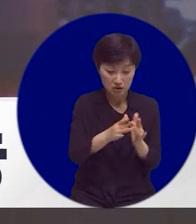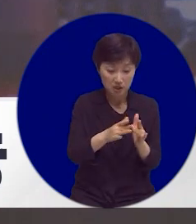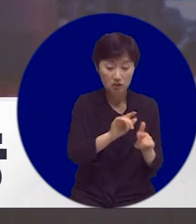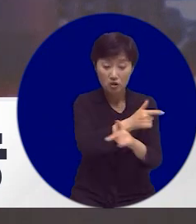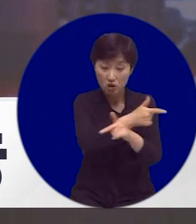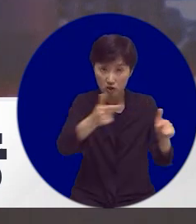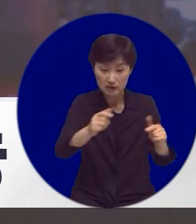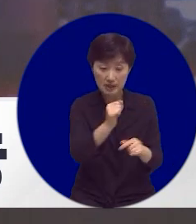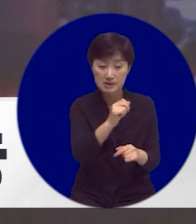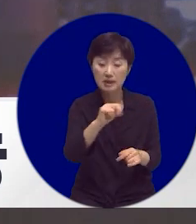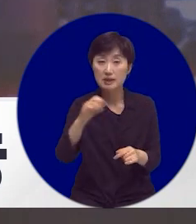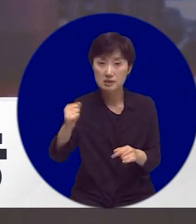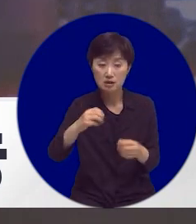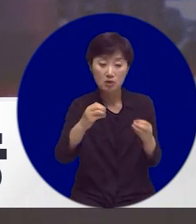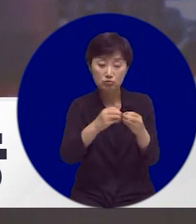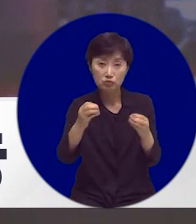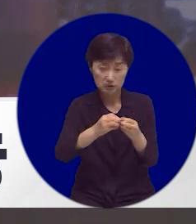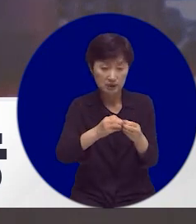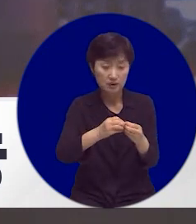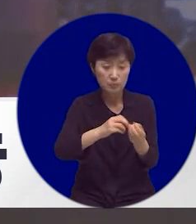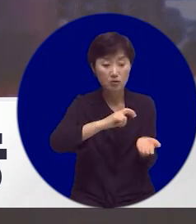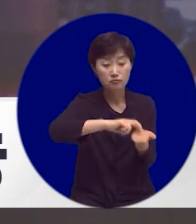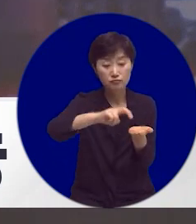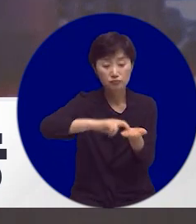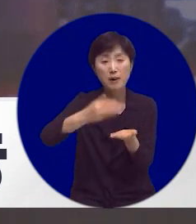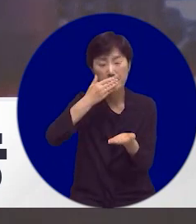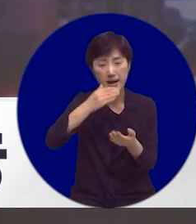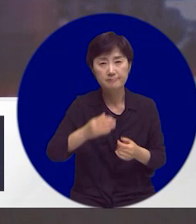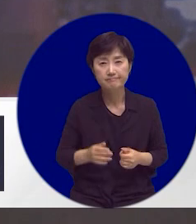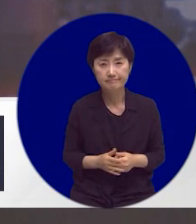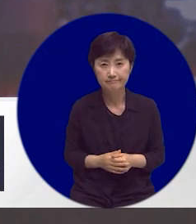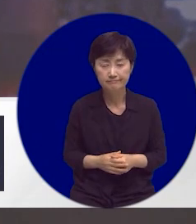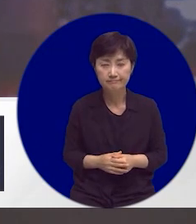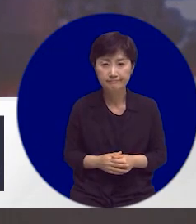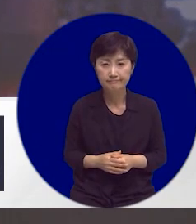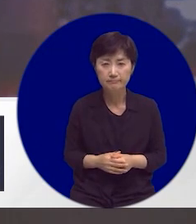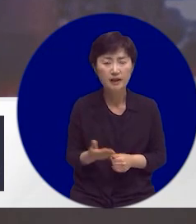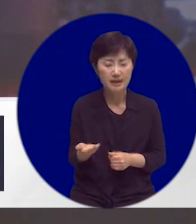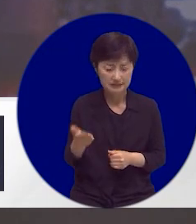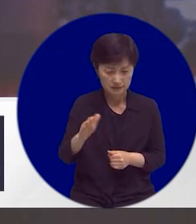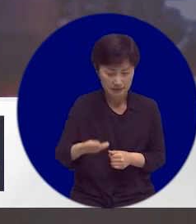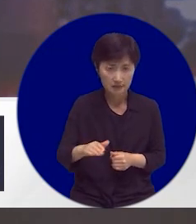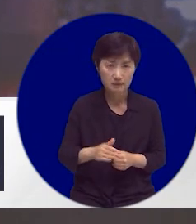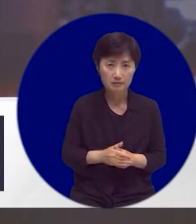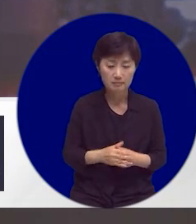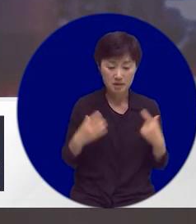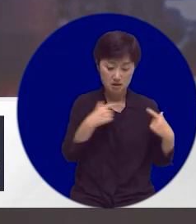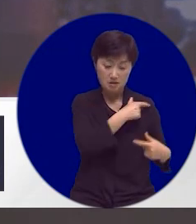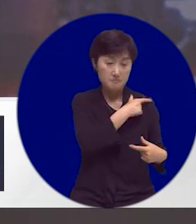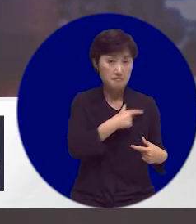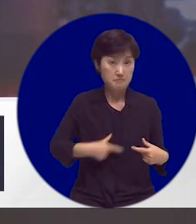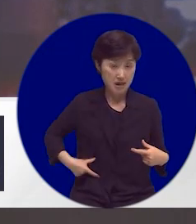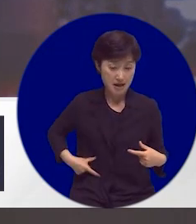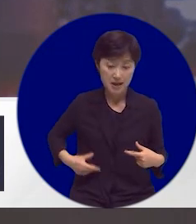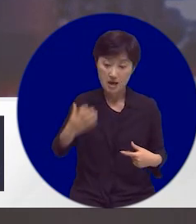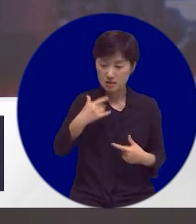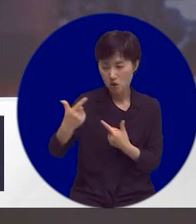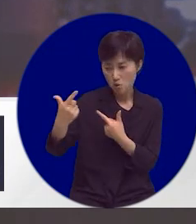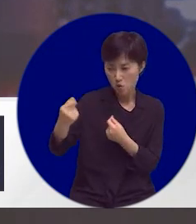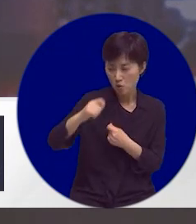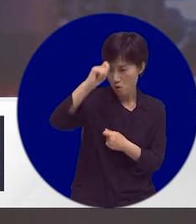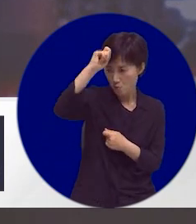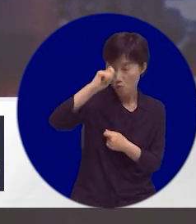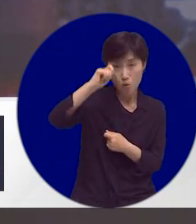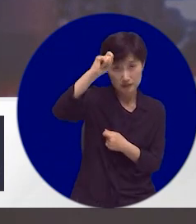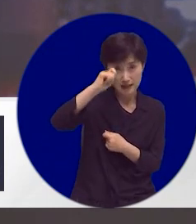SNS, 문자메시지를 이용한 선거운동도 할 수 있습니다. 다만 어깨띠, 모양과 색상이 동일한